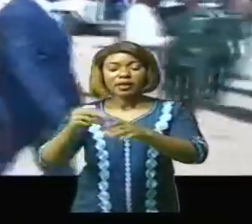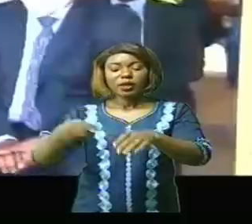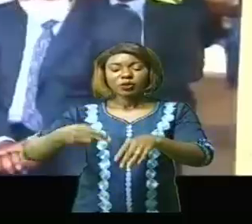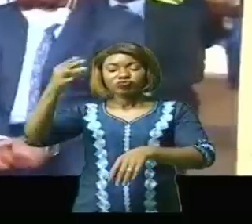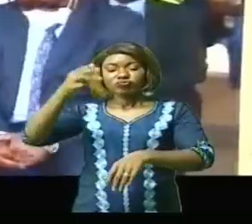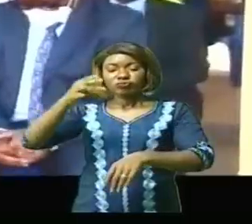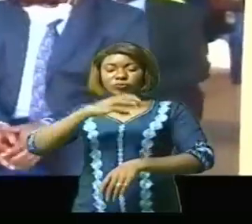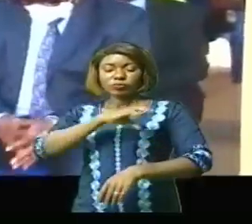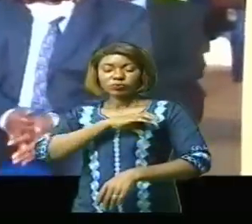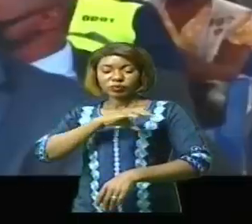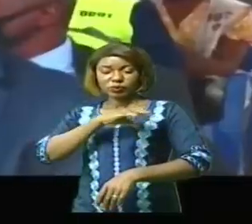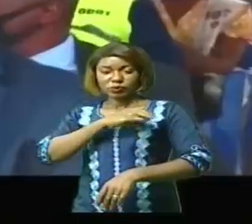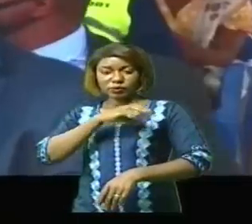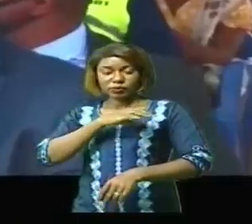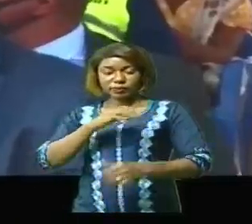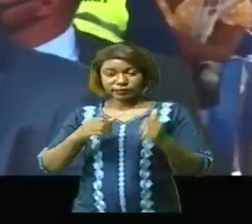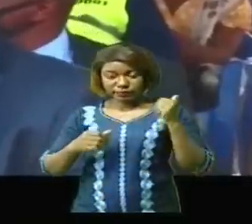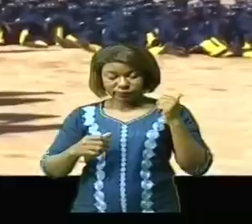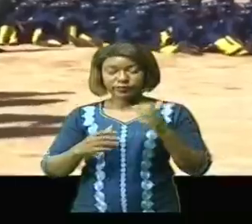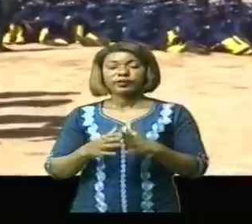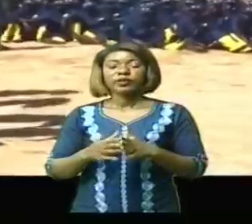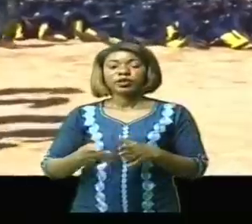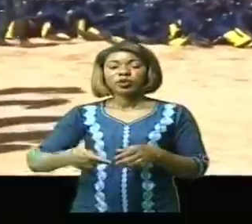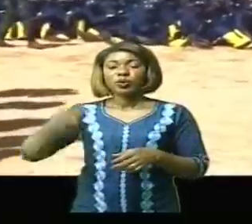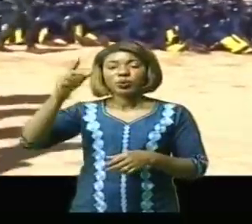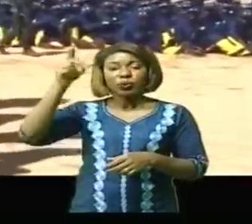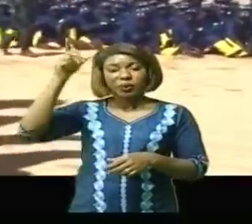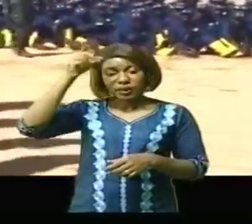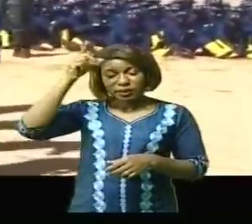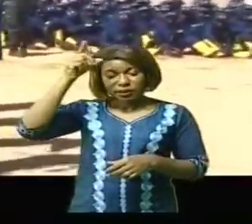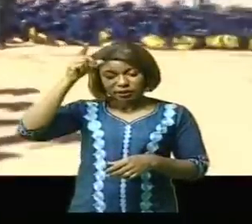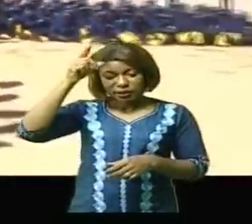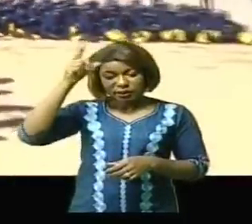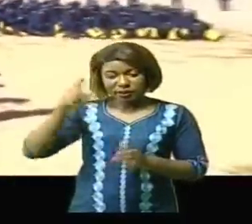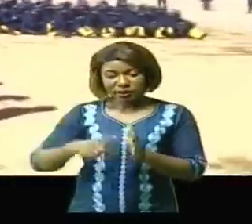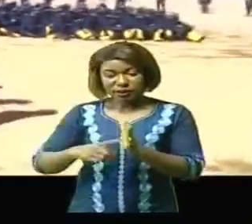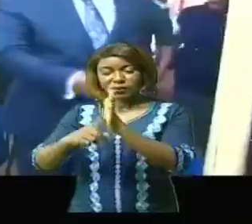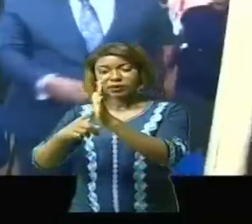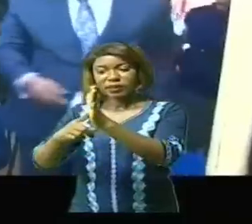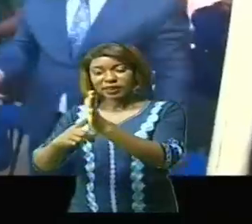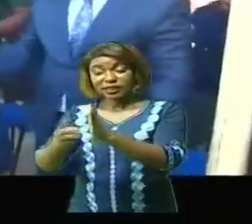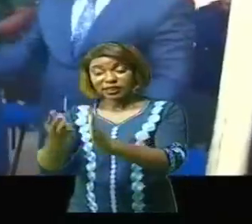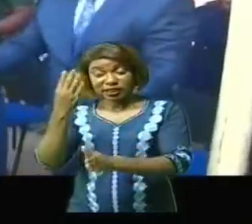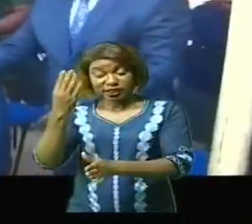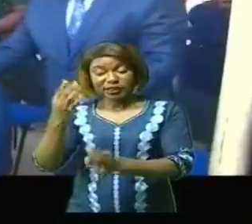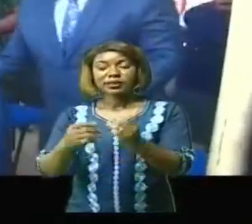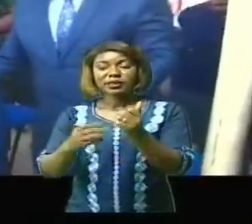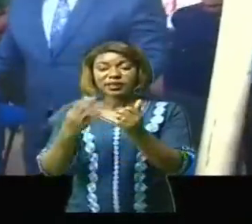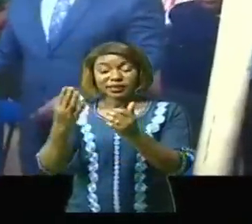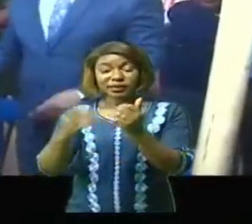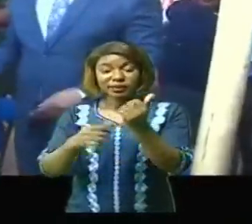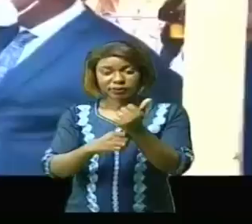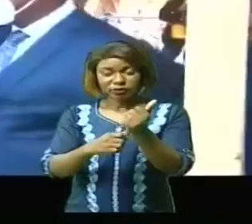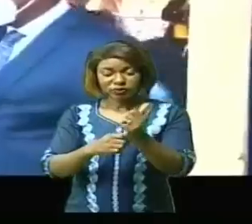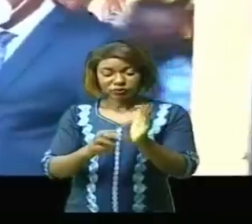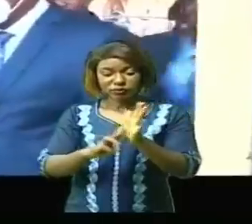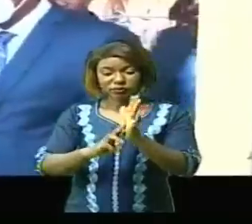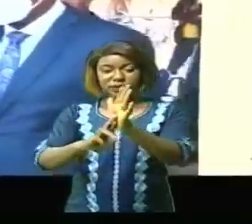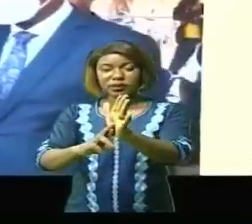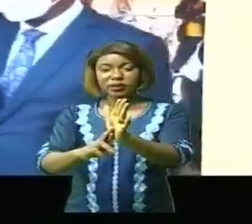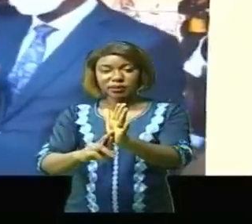Haut-Katanga, Jean-Claude Kamfoua Kimimba, a remis un échantillon de 4 bandits urbains au commandant du service national,